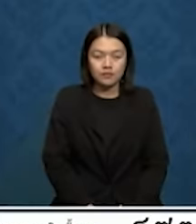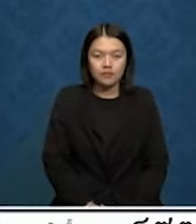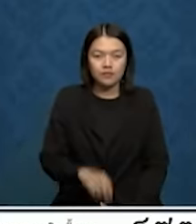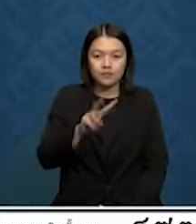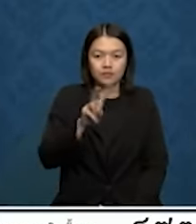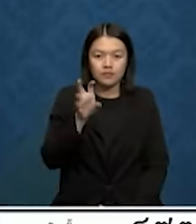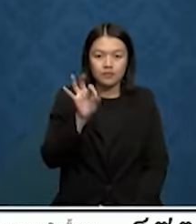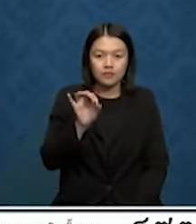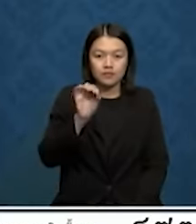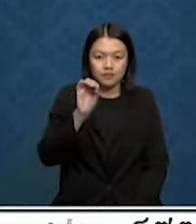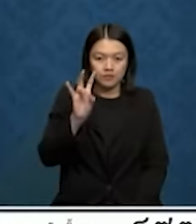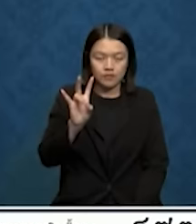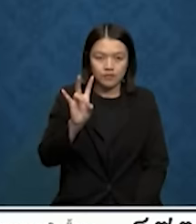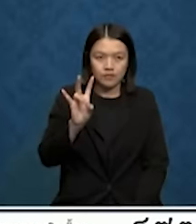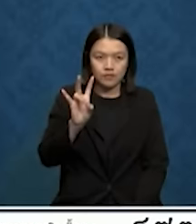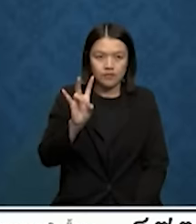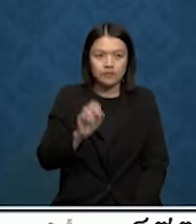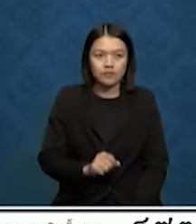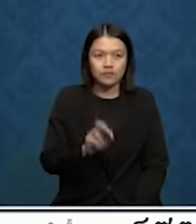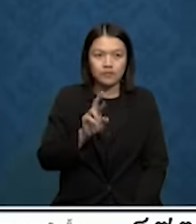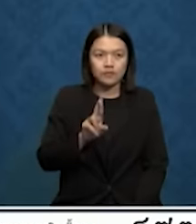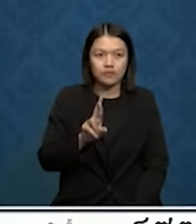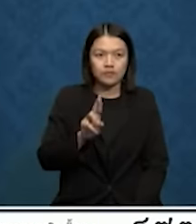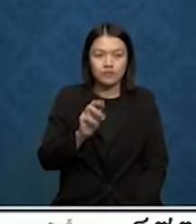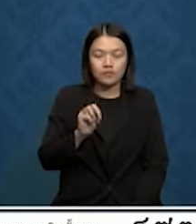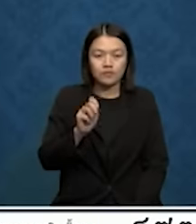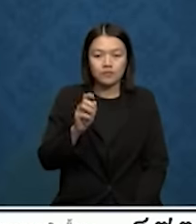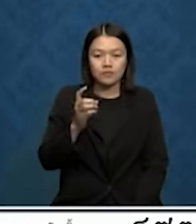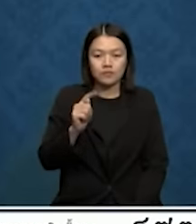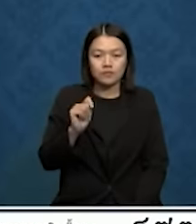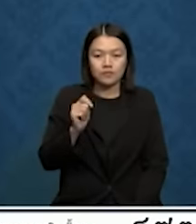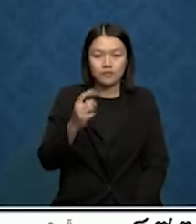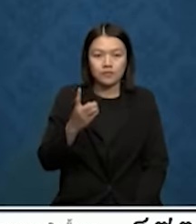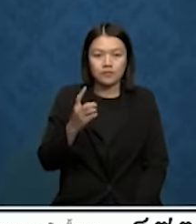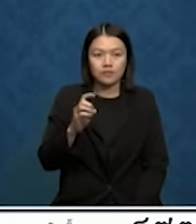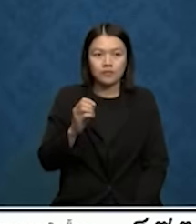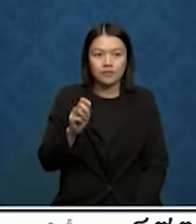297นายรอมฎอนปัญจอ ไม่เห็นชอบครับ